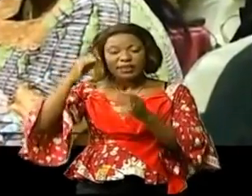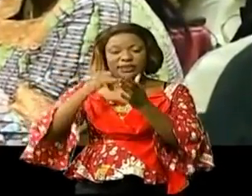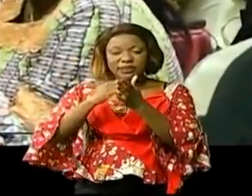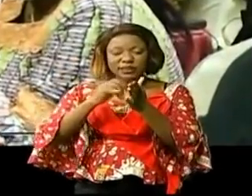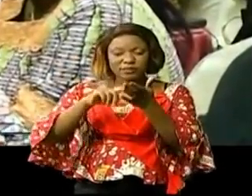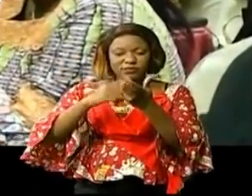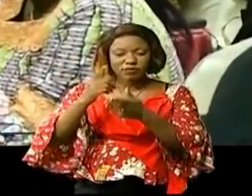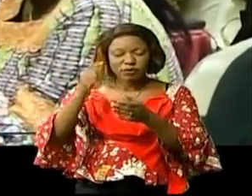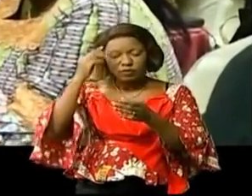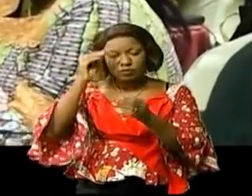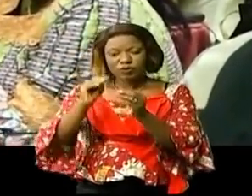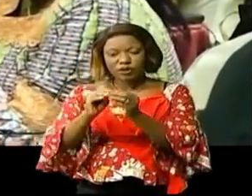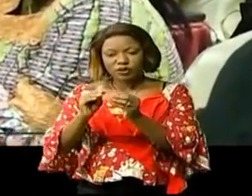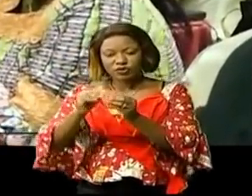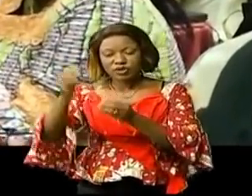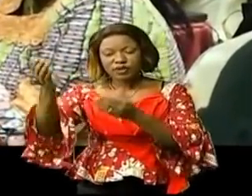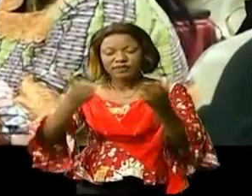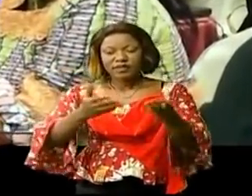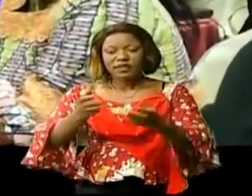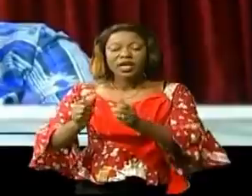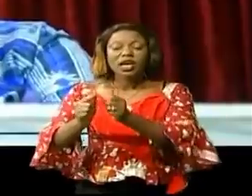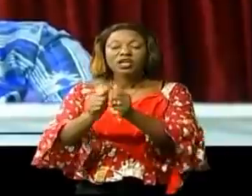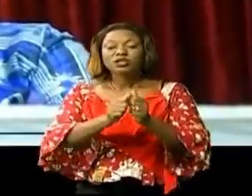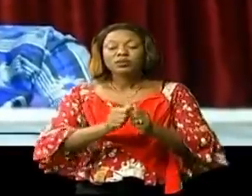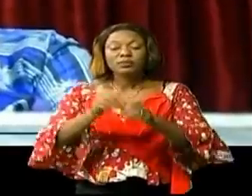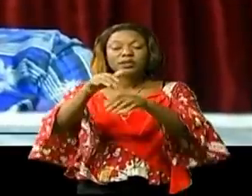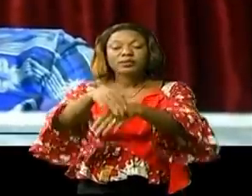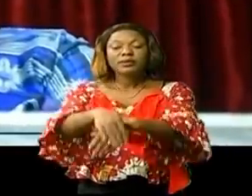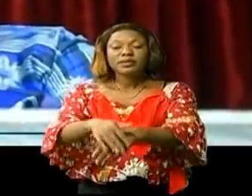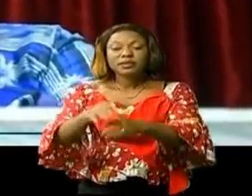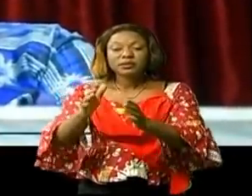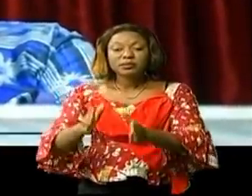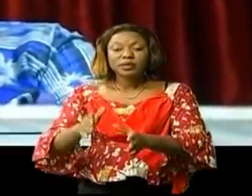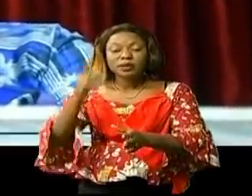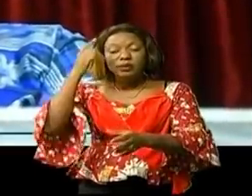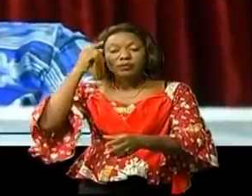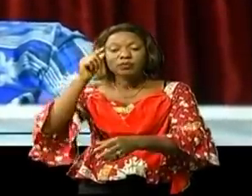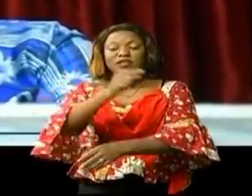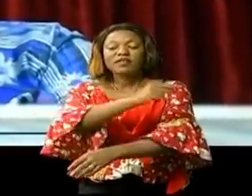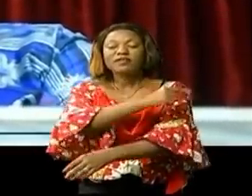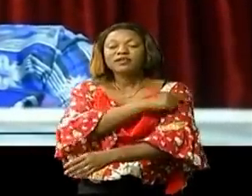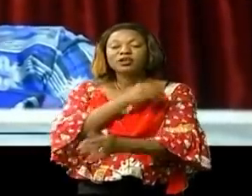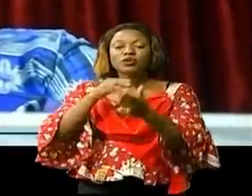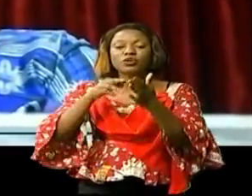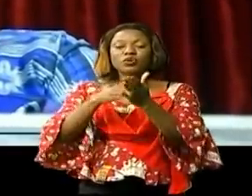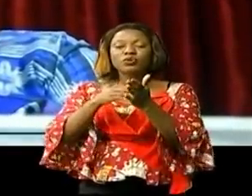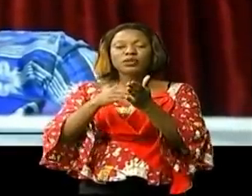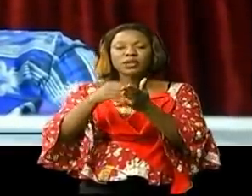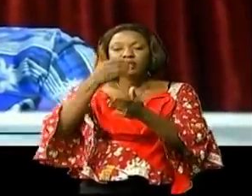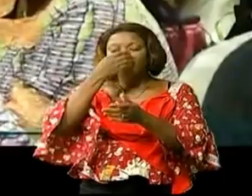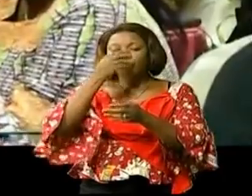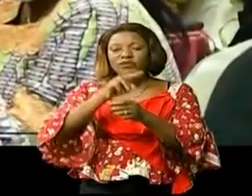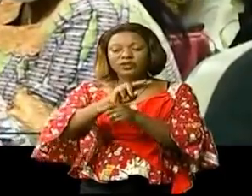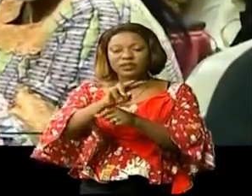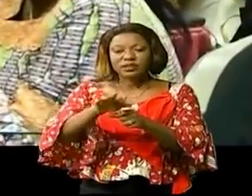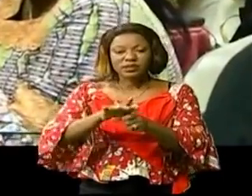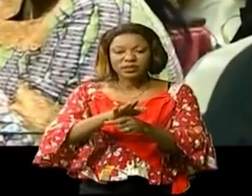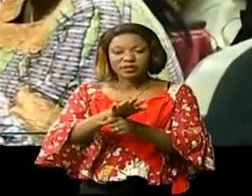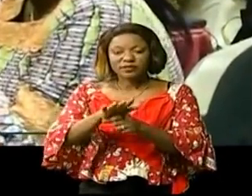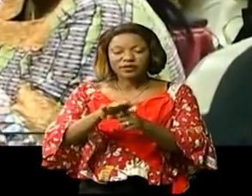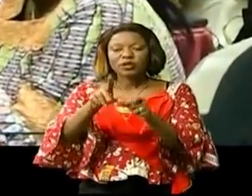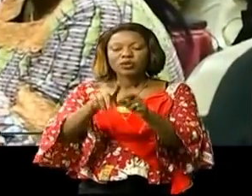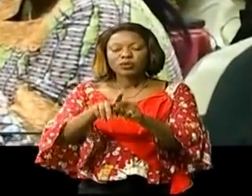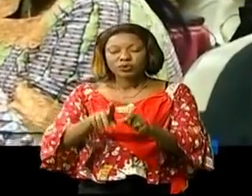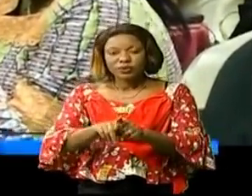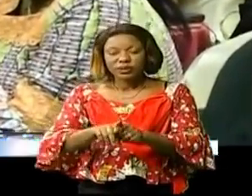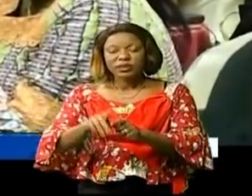du FONAST en invitant l'ensemble des participants à se faire vacciner contre le Covid-19. La vice-ministre de la Santé publique, Hygiène et Prévention a